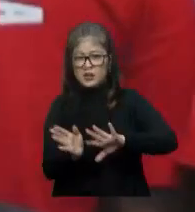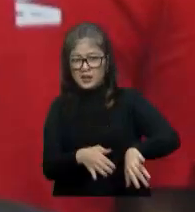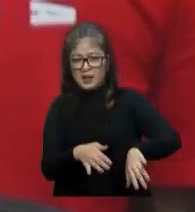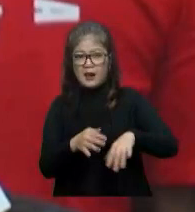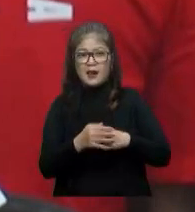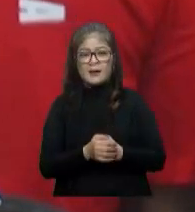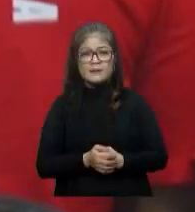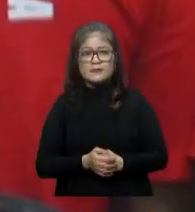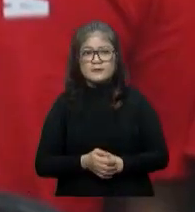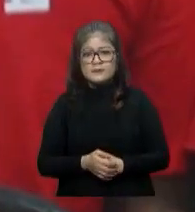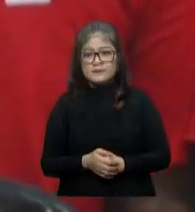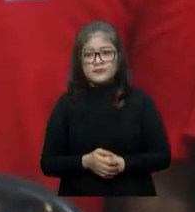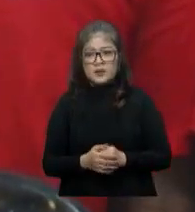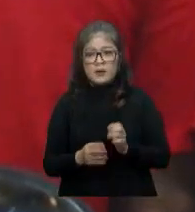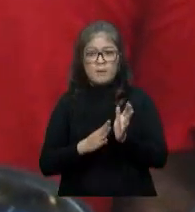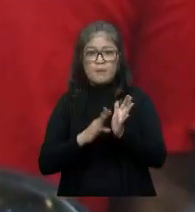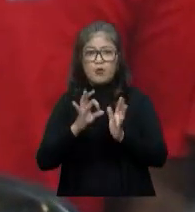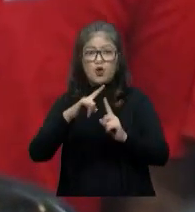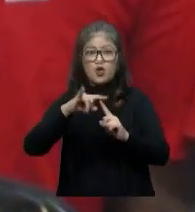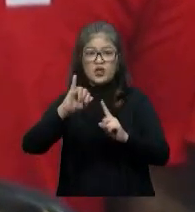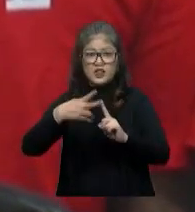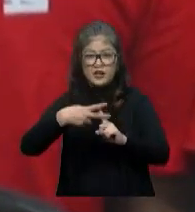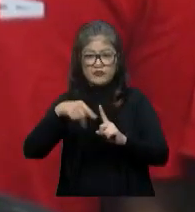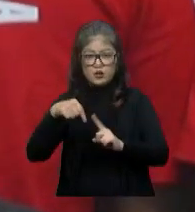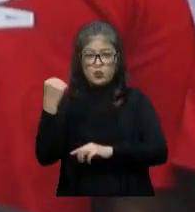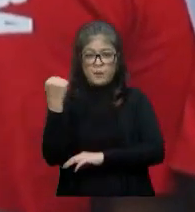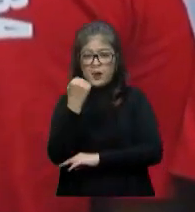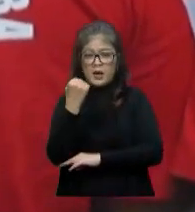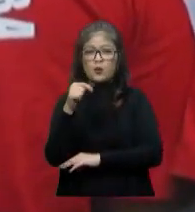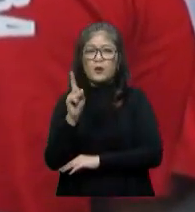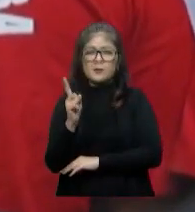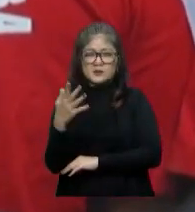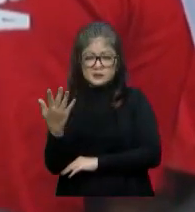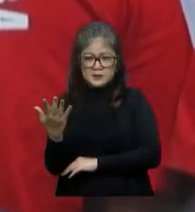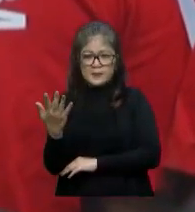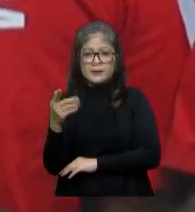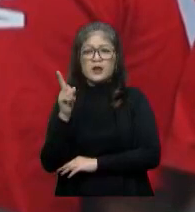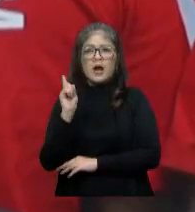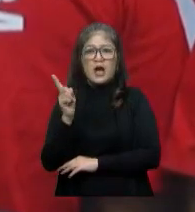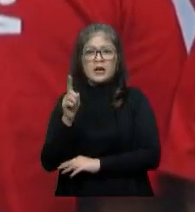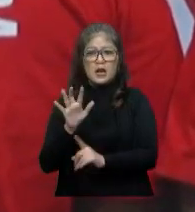Untuk motif, pelaku ini memang seperti ada latar belakang